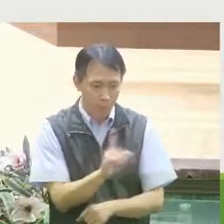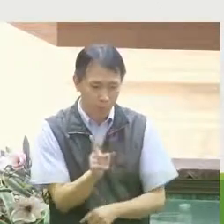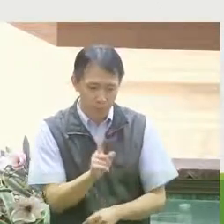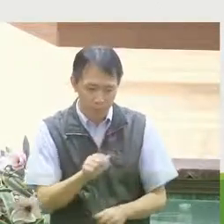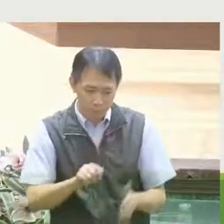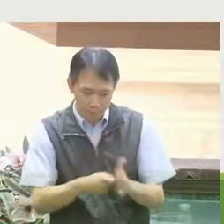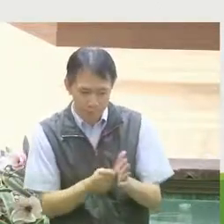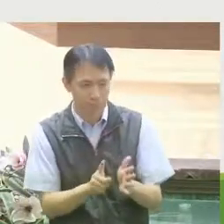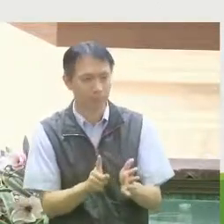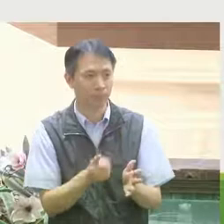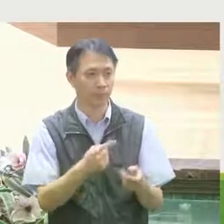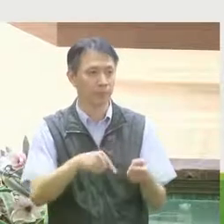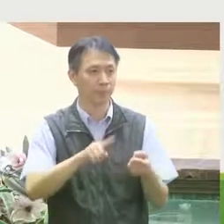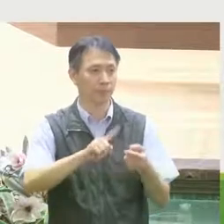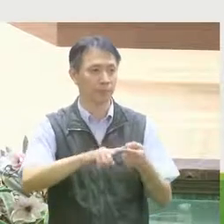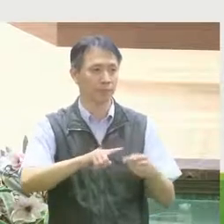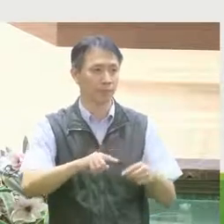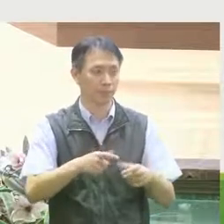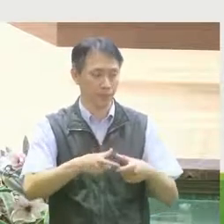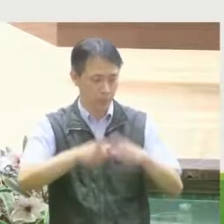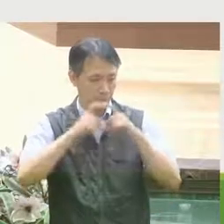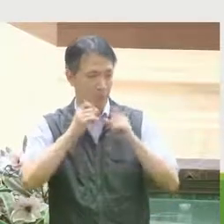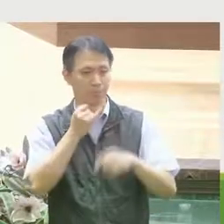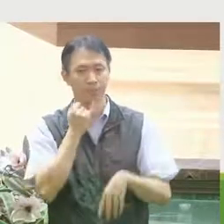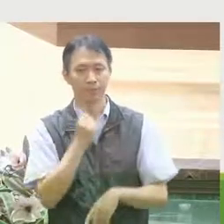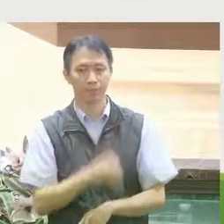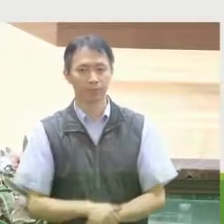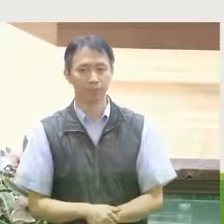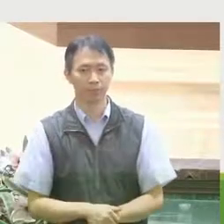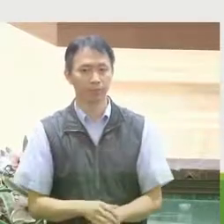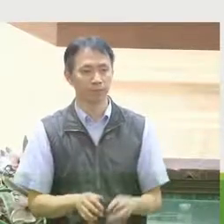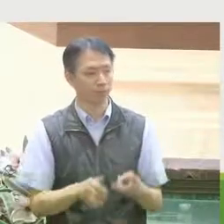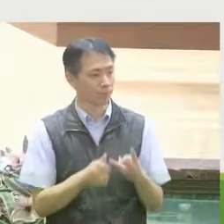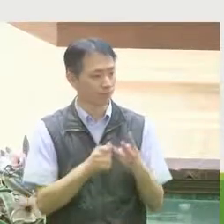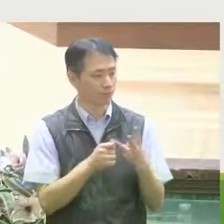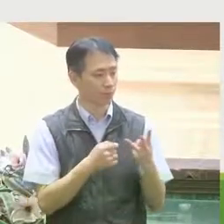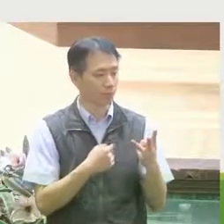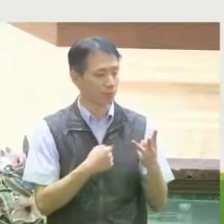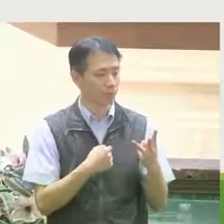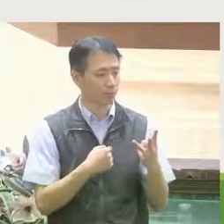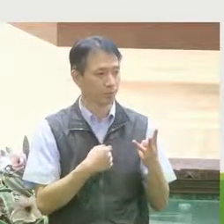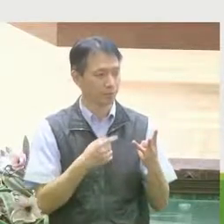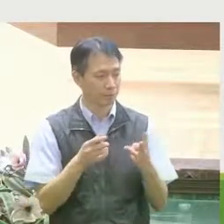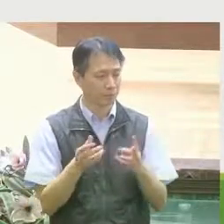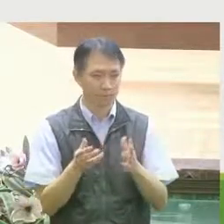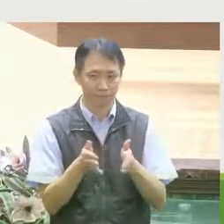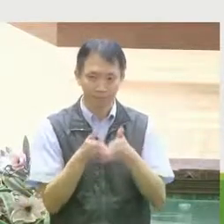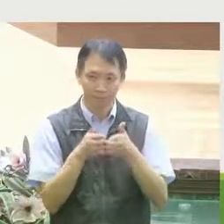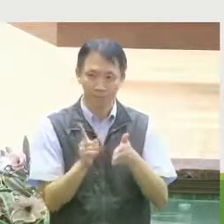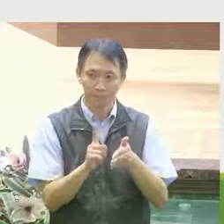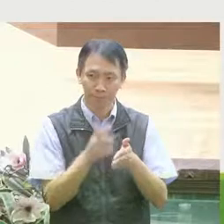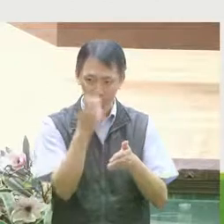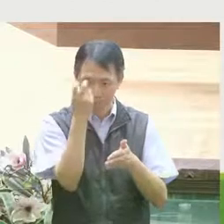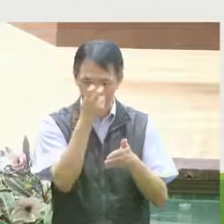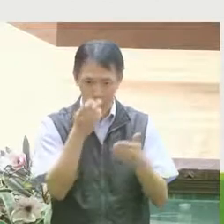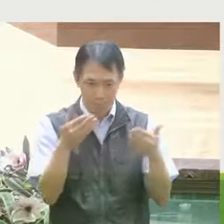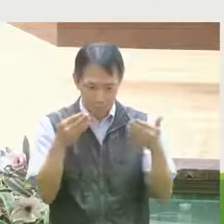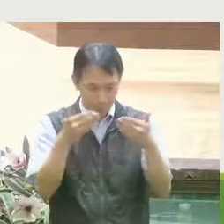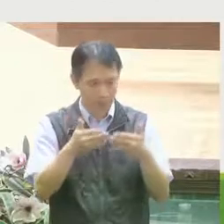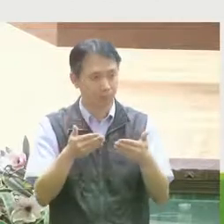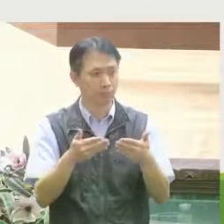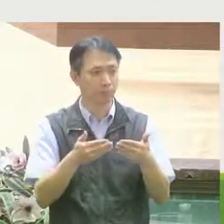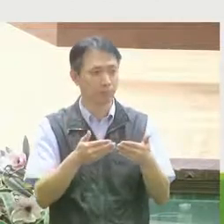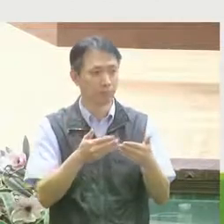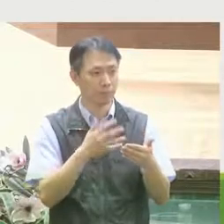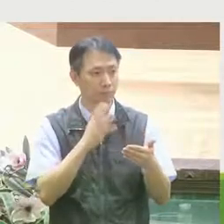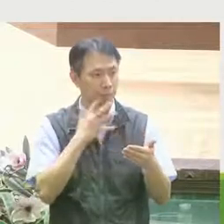钥匙，资料就不可恢复。第三，无可避免的要认证澳门的电话号